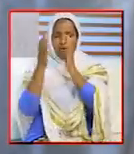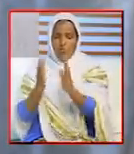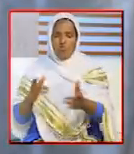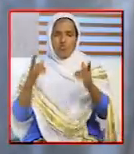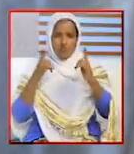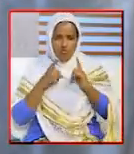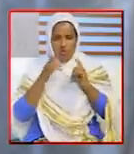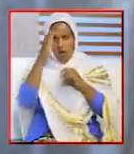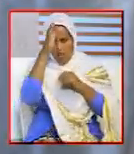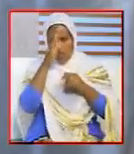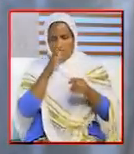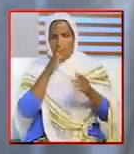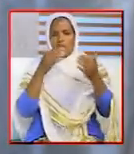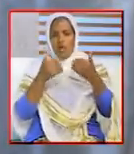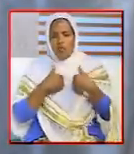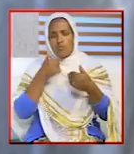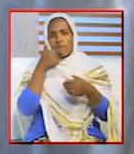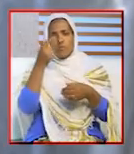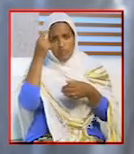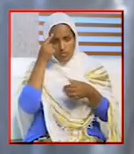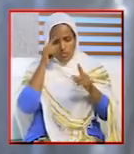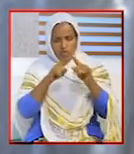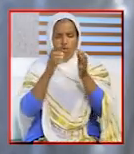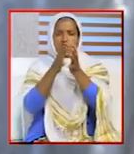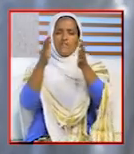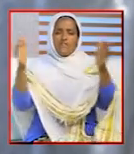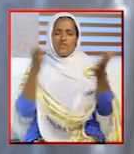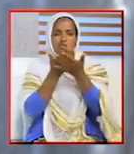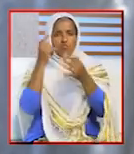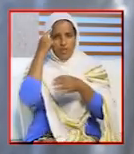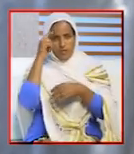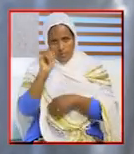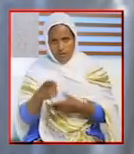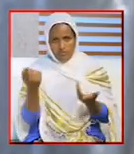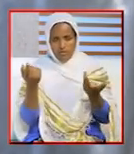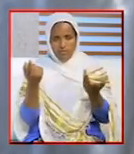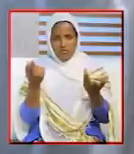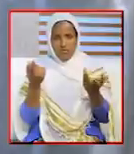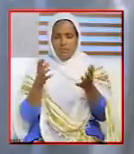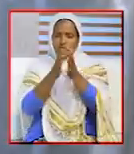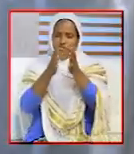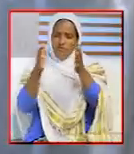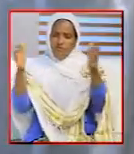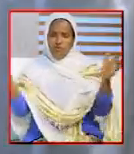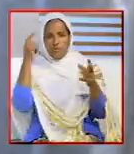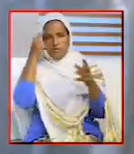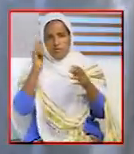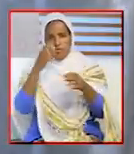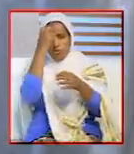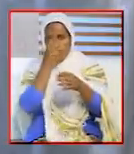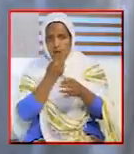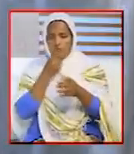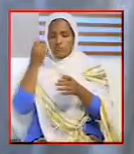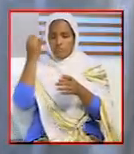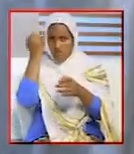በቤተሰባዊ ኑሮ አባት እናት ያለው ብለን ነው የምናስበው። ግን አሁን ሰፊ ነገር ነው ማሰብ ያለብን። በስፋት ማሰብ አለብን። ስለ